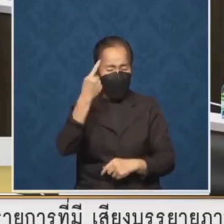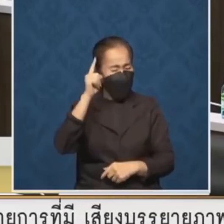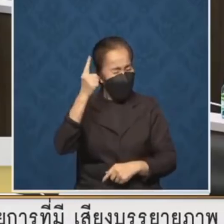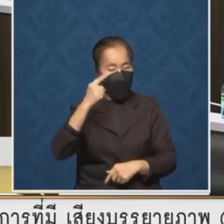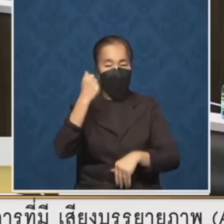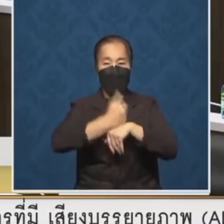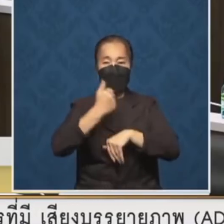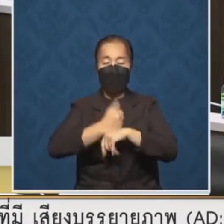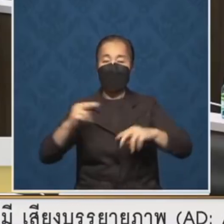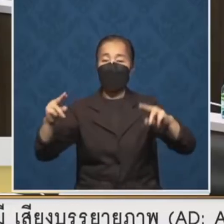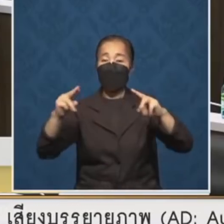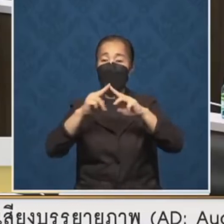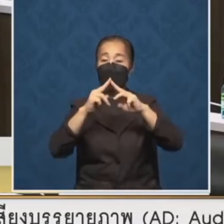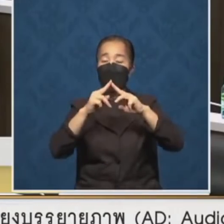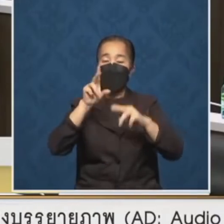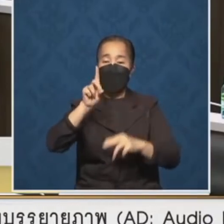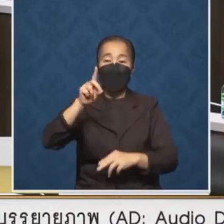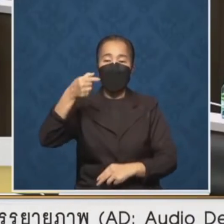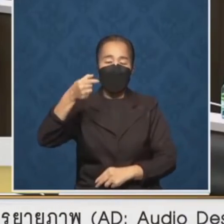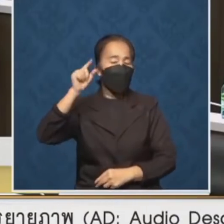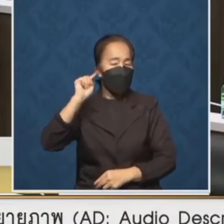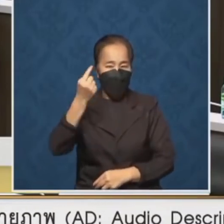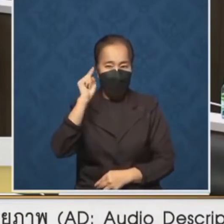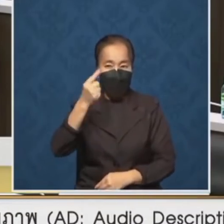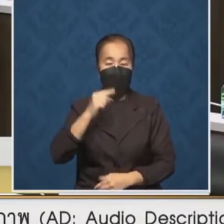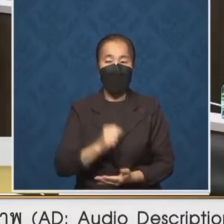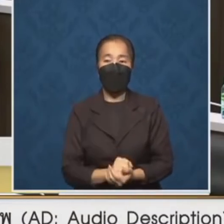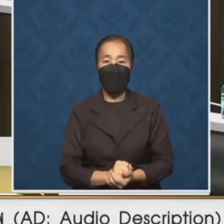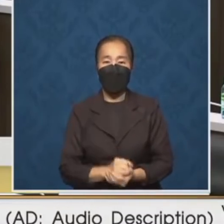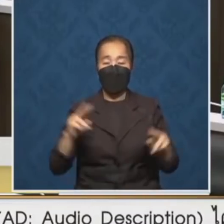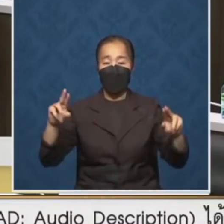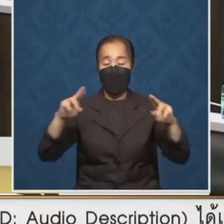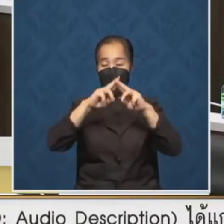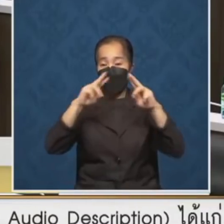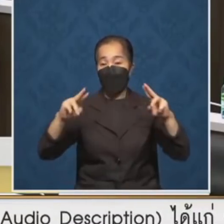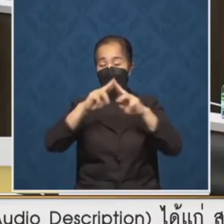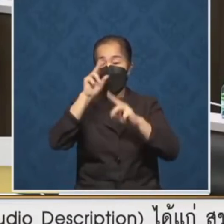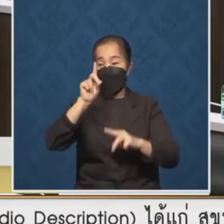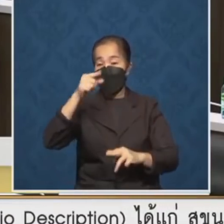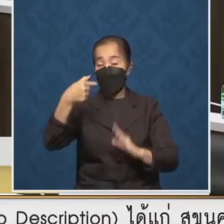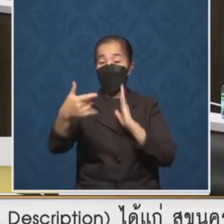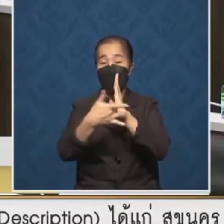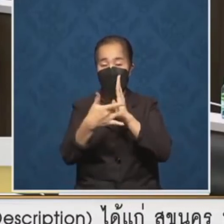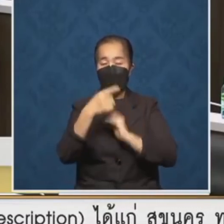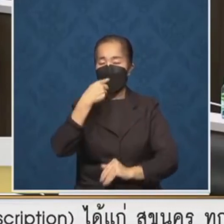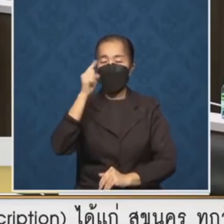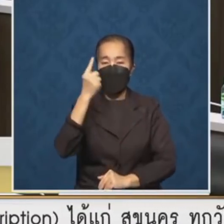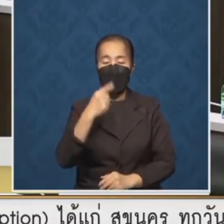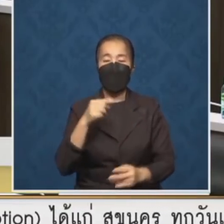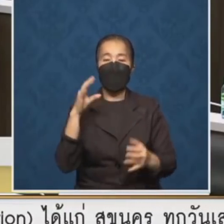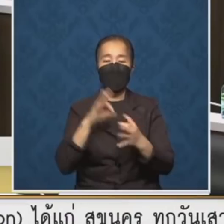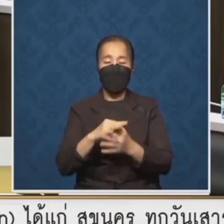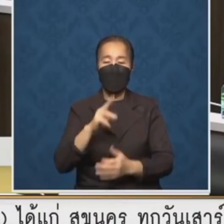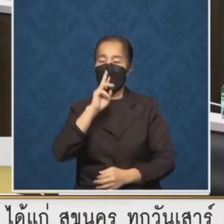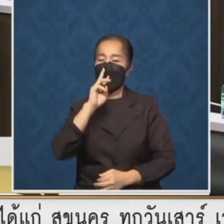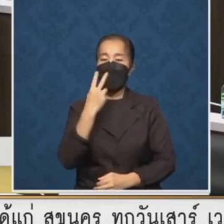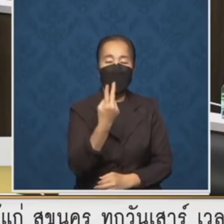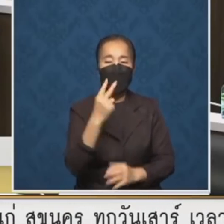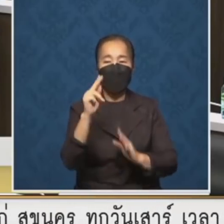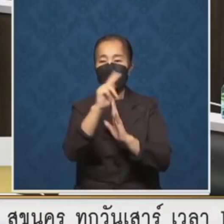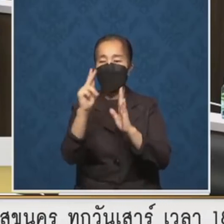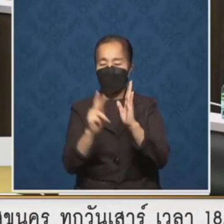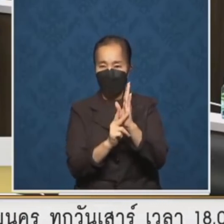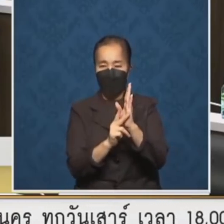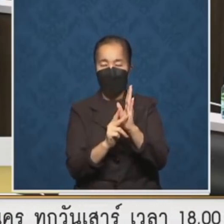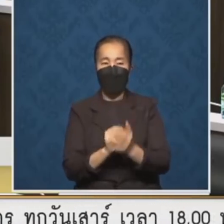งครับเพราะความพยายามล่าสุดที่ผมถือว่าเลวร้ายที่สุดคือการบิดเบือนกฎหมายเพื่อประโยชน์ทางการเมื